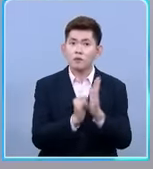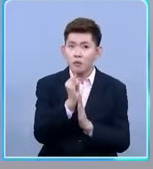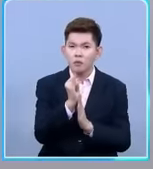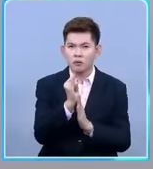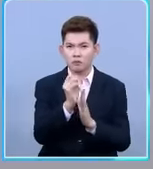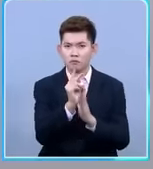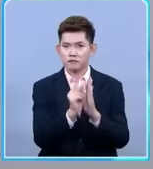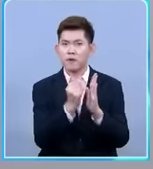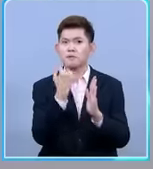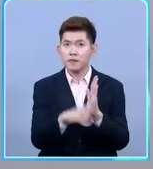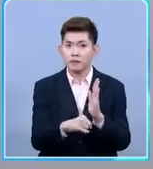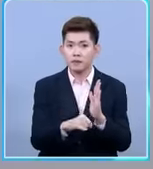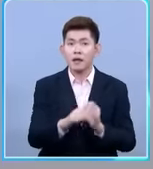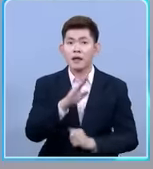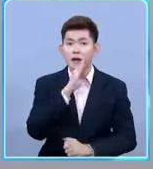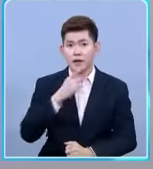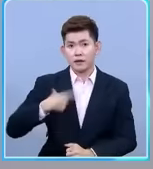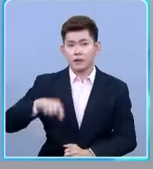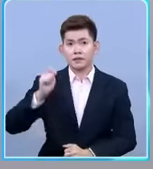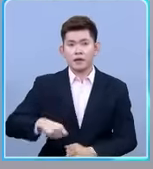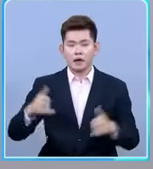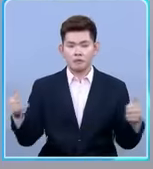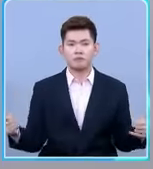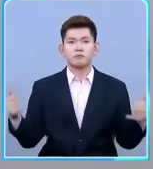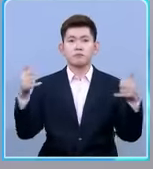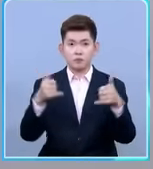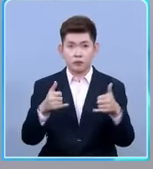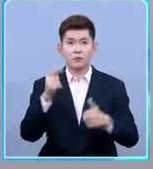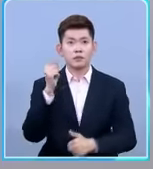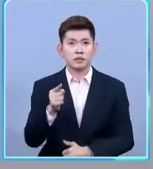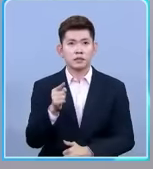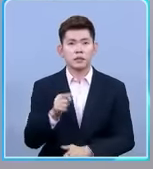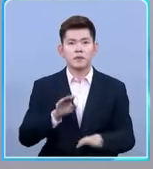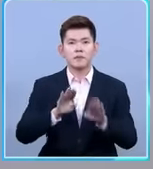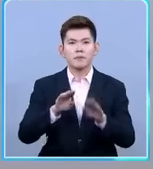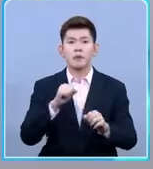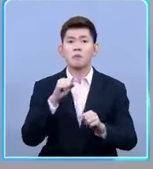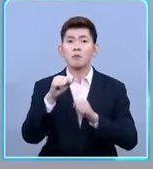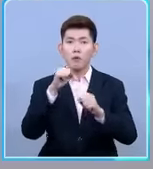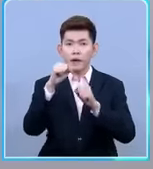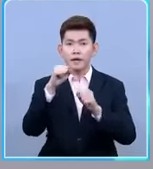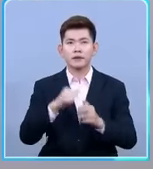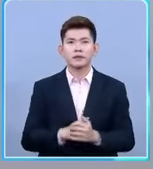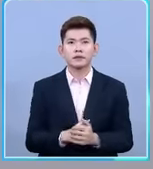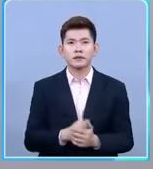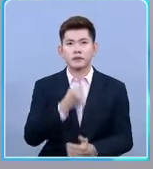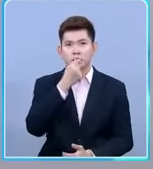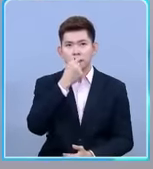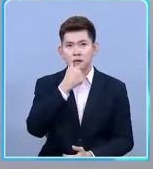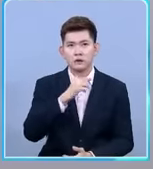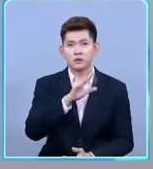การขึ้นศาลจริงๆเนี่ยนะฮะผมว่าถ้าเป็นมวยนะก็ชูวิทย์อ่ะได้